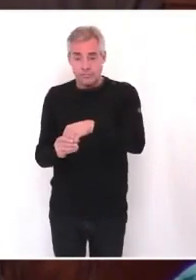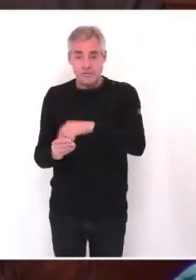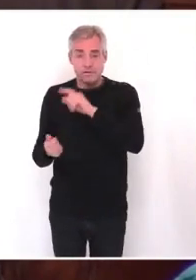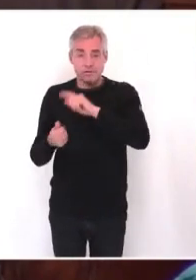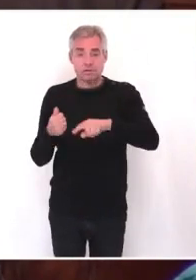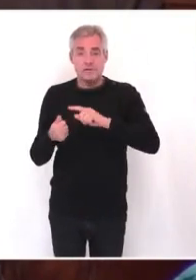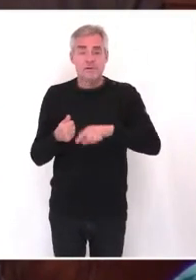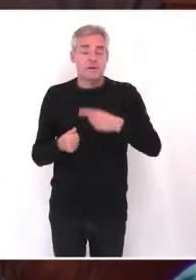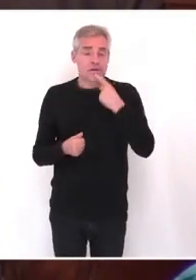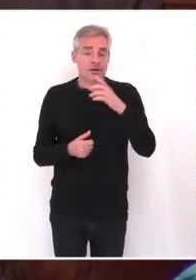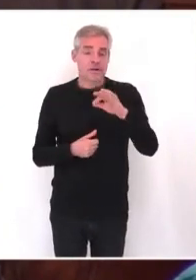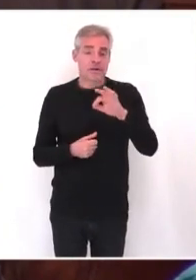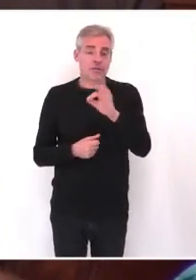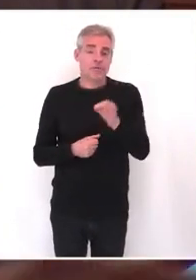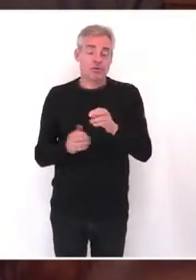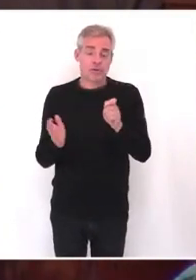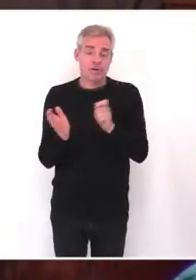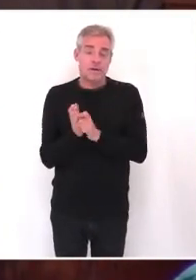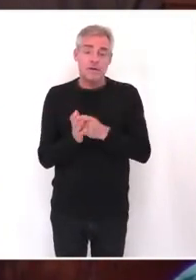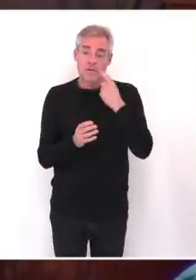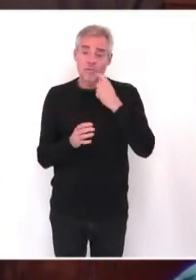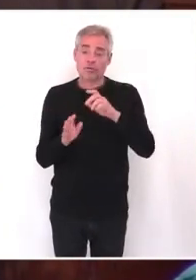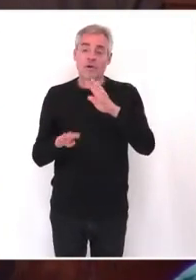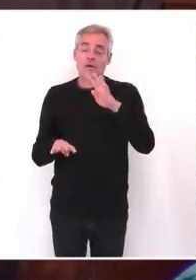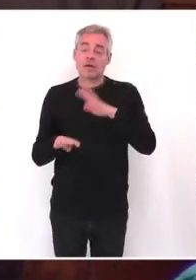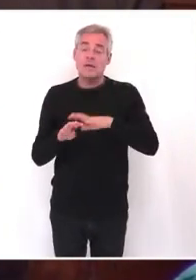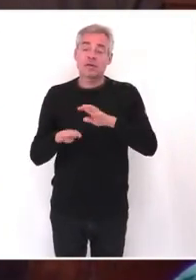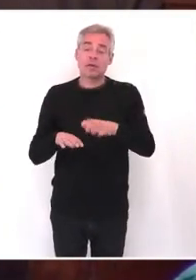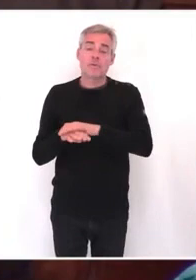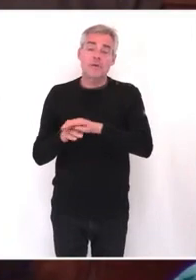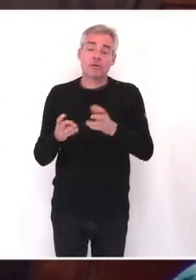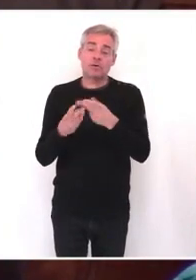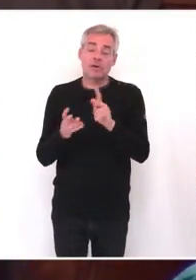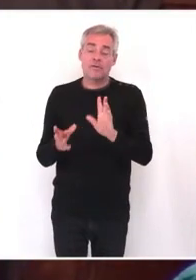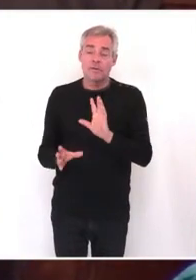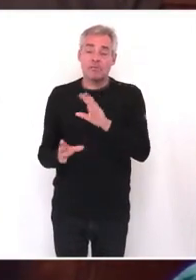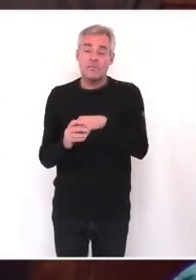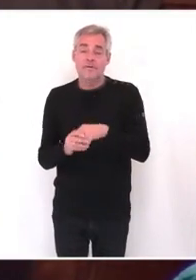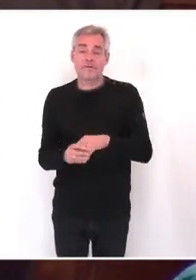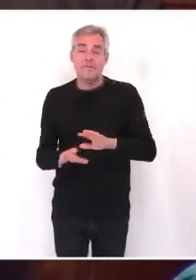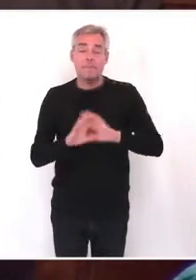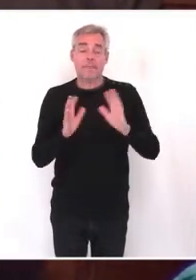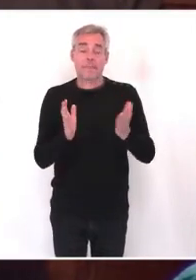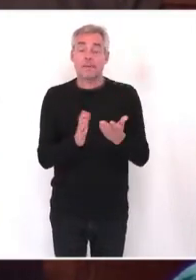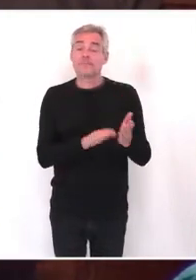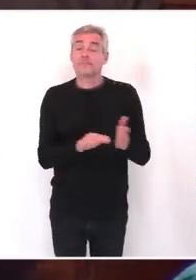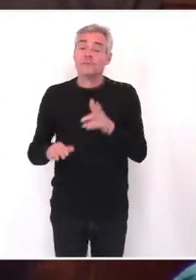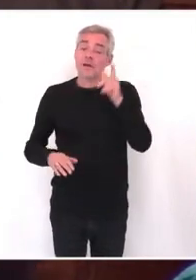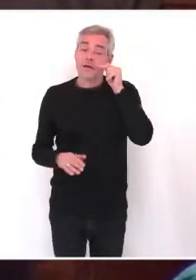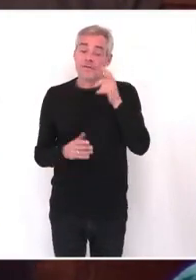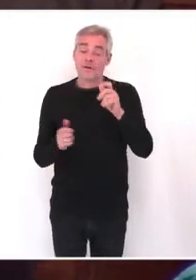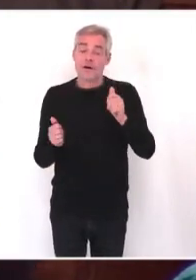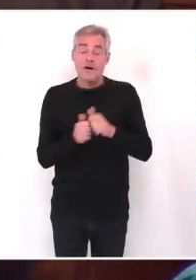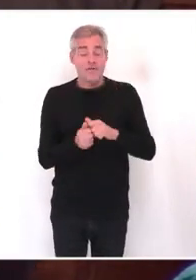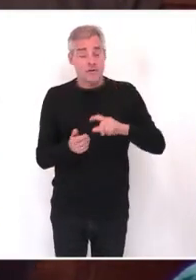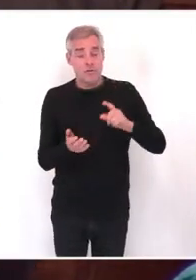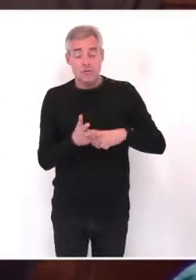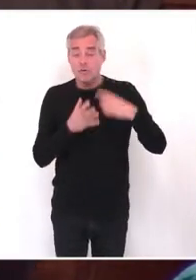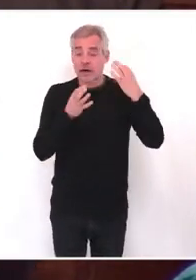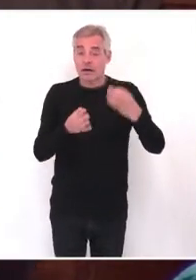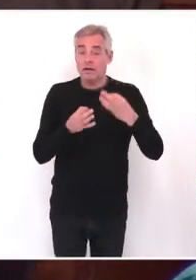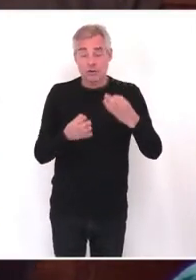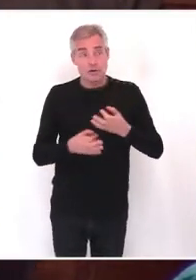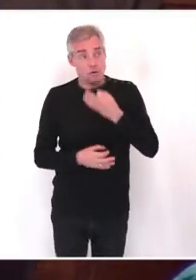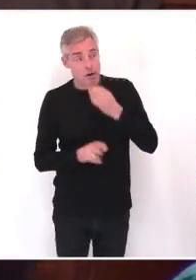ainsi 50% de ces dates aux quartiers politiques de la ville. Un effort porté par le droit commun que je souligne